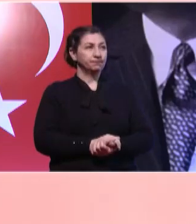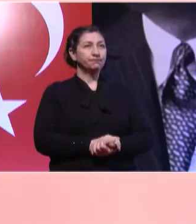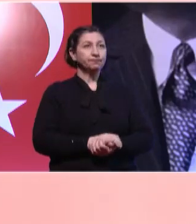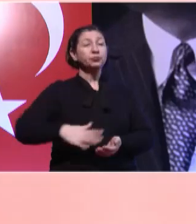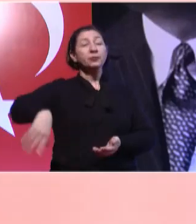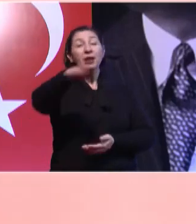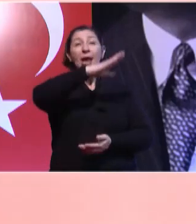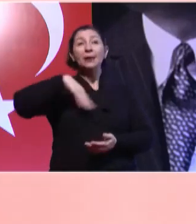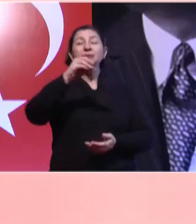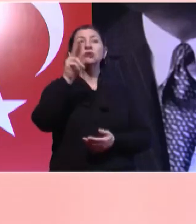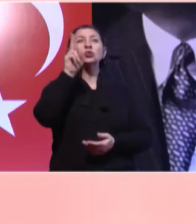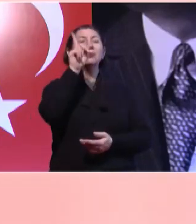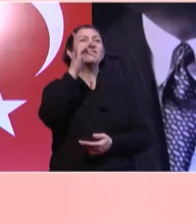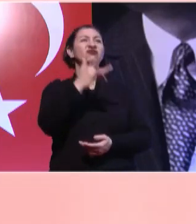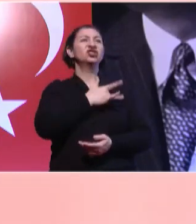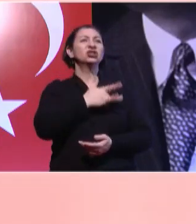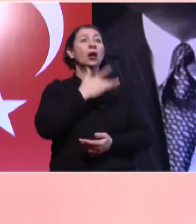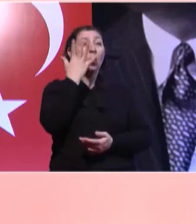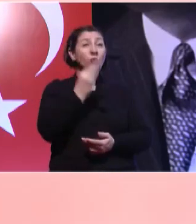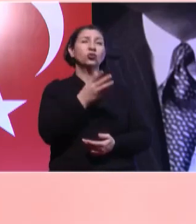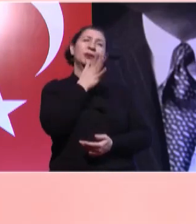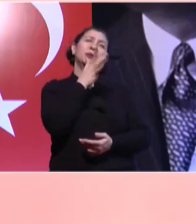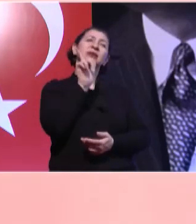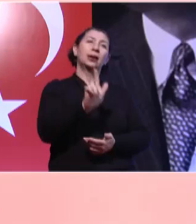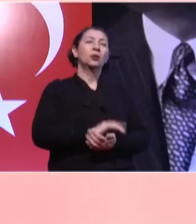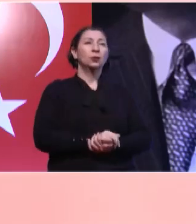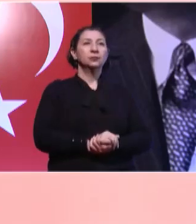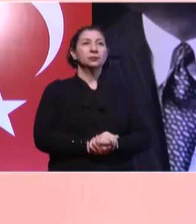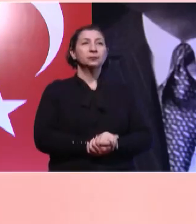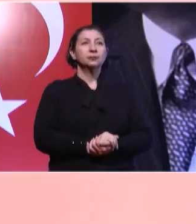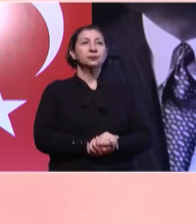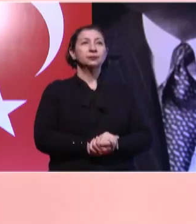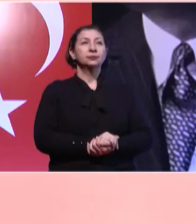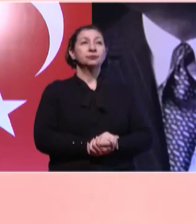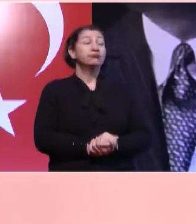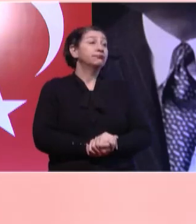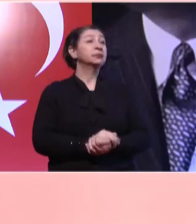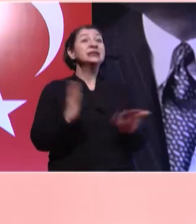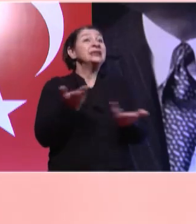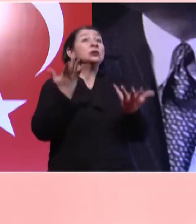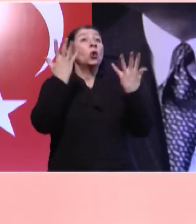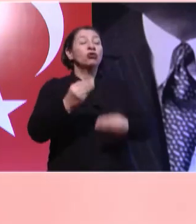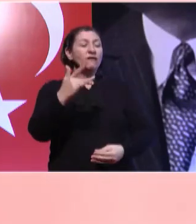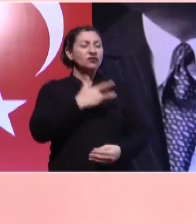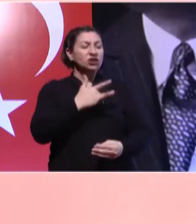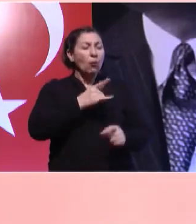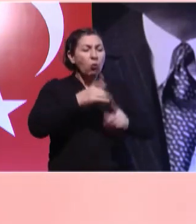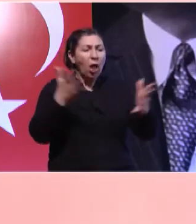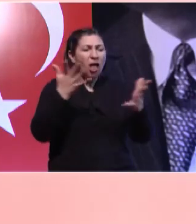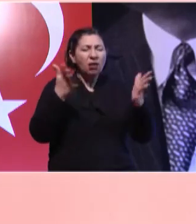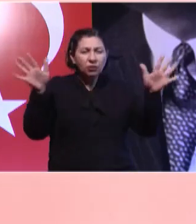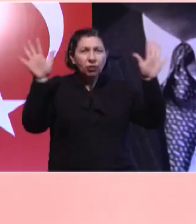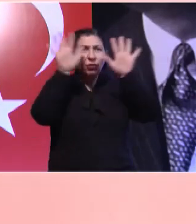Hepimizin sonunda bir vicdan taşıdığını bilmemiz gerekiyor. Nasıl oldu da vicdanlarımız bu kadar